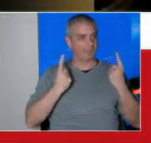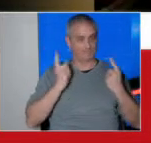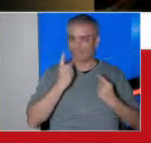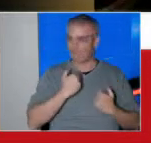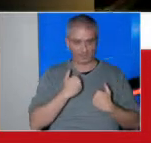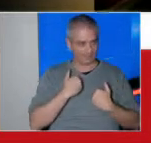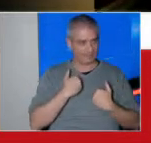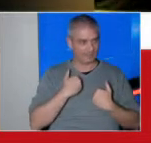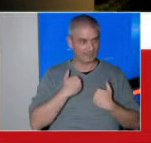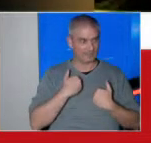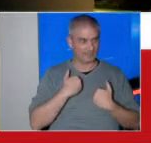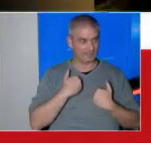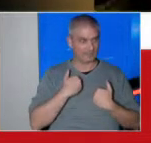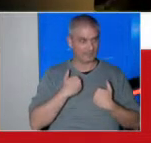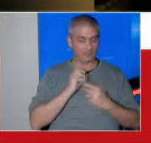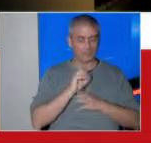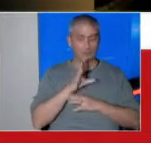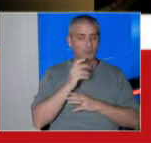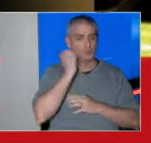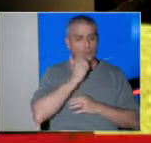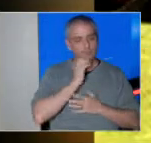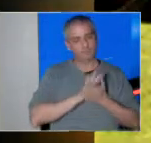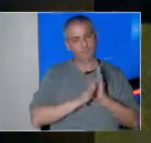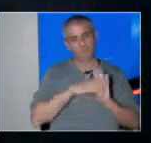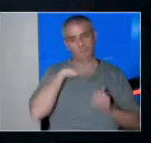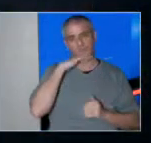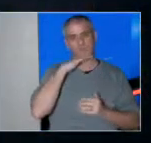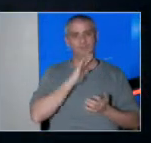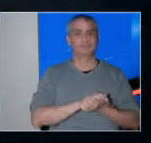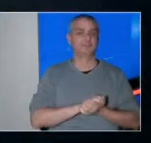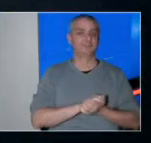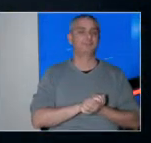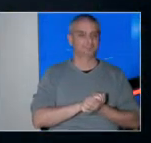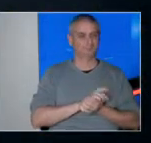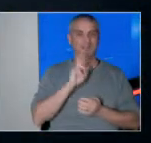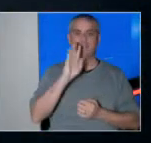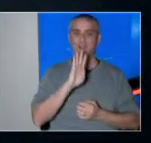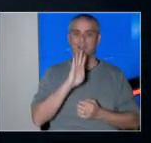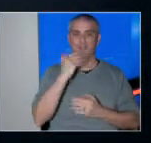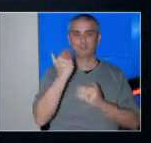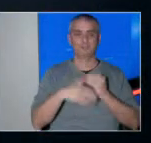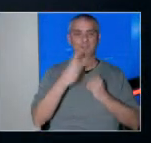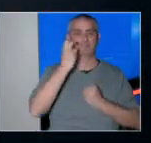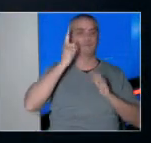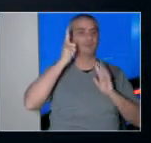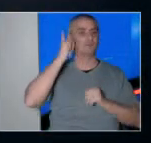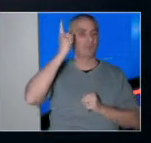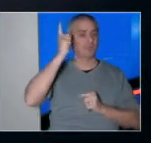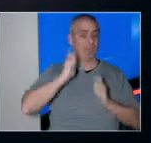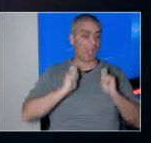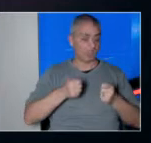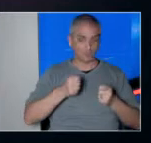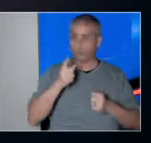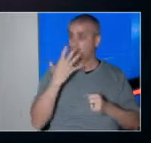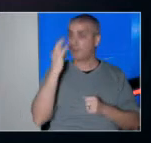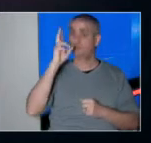אני את השידור היומי מציתי. רזי ברקאי מסיים 27 שנות הגשה,